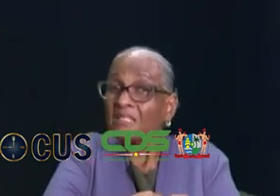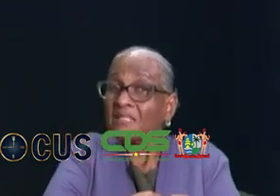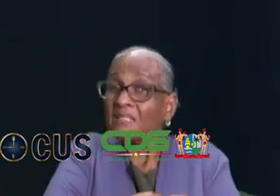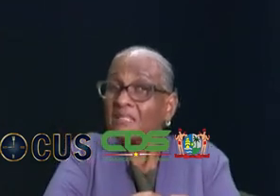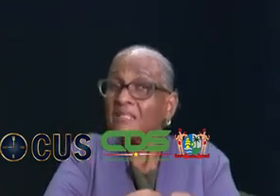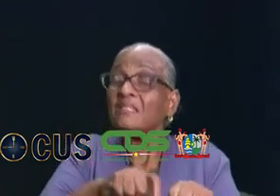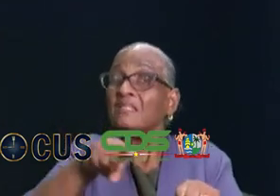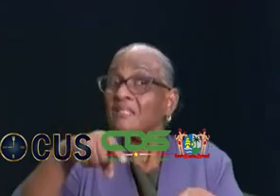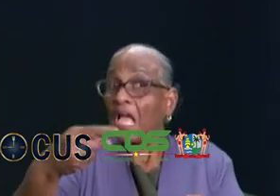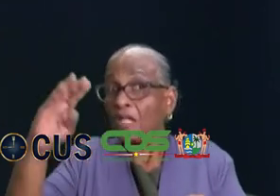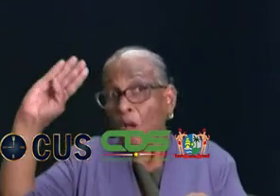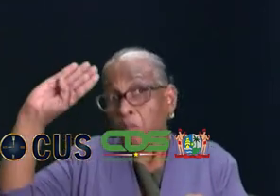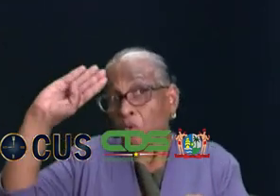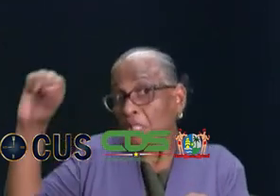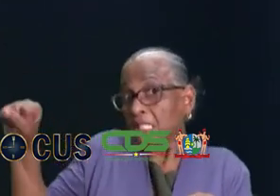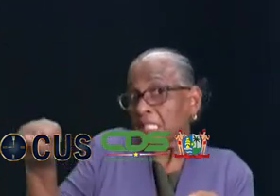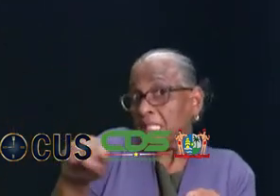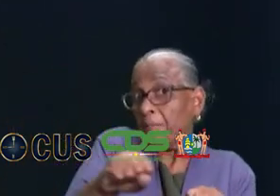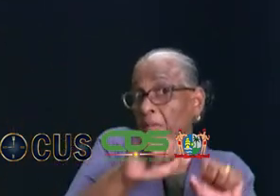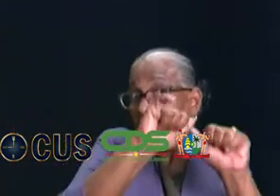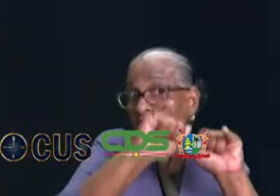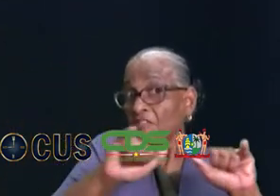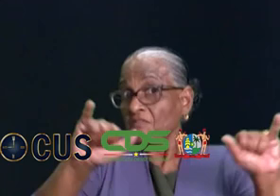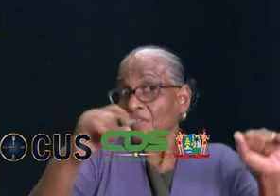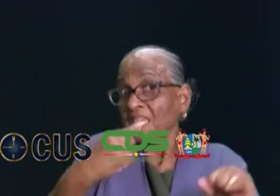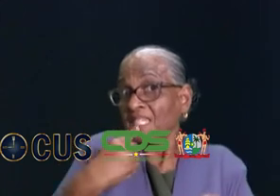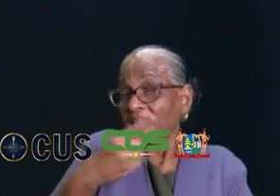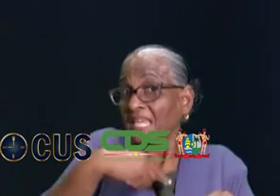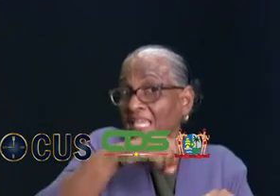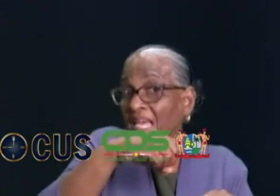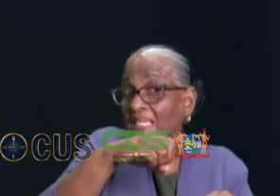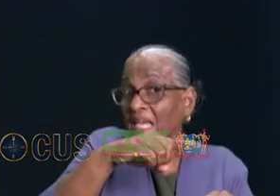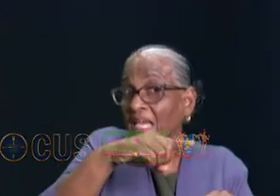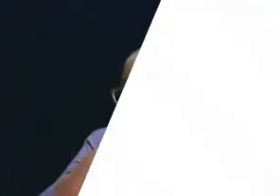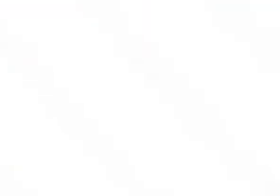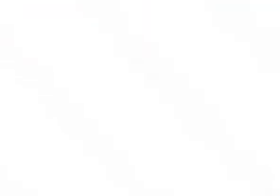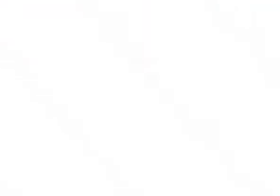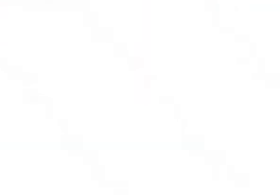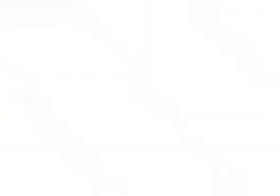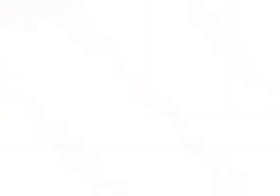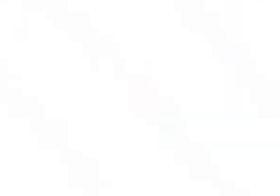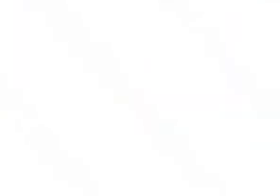dat politiemensen zich daarvoor lenen, dan wordt er wel opgetreden.